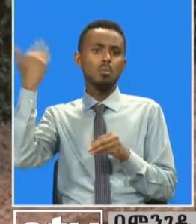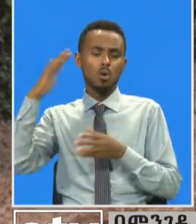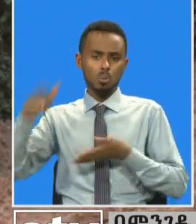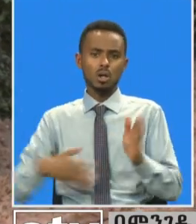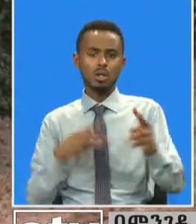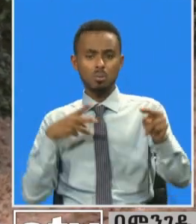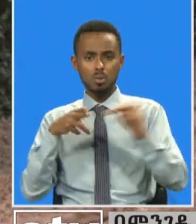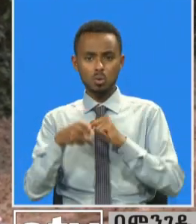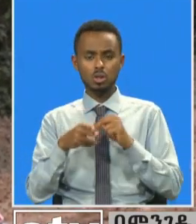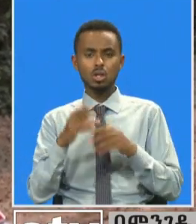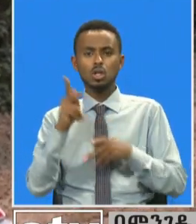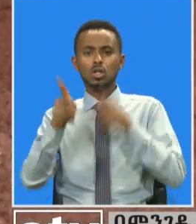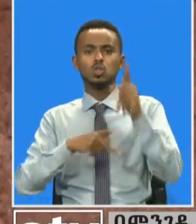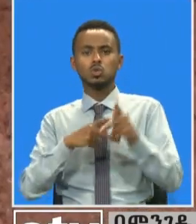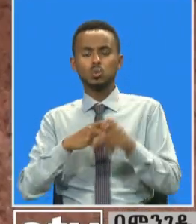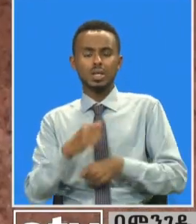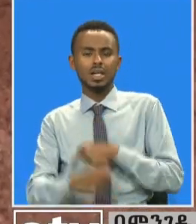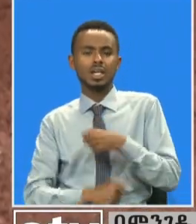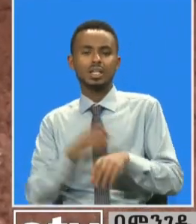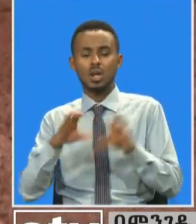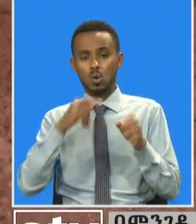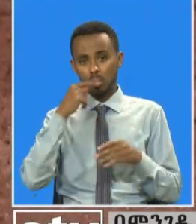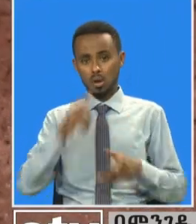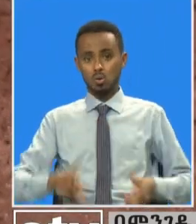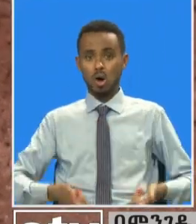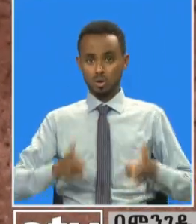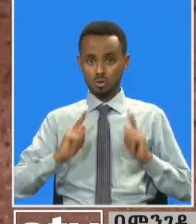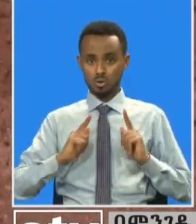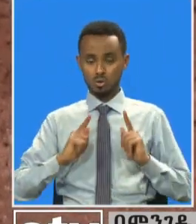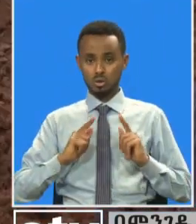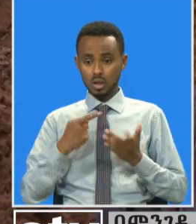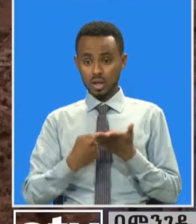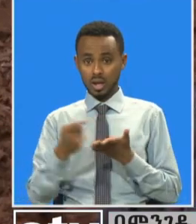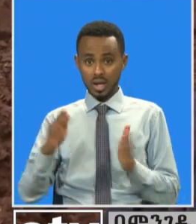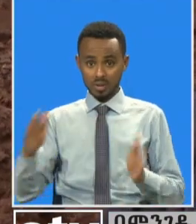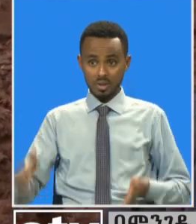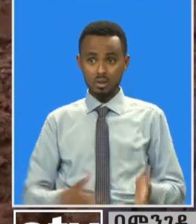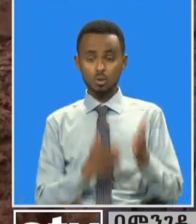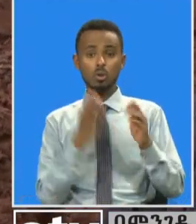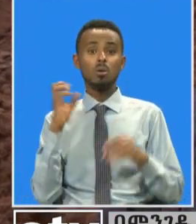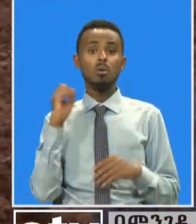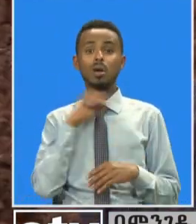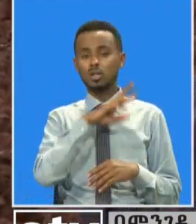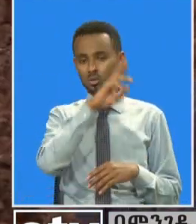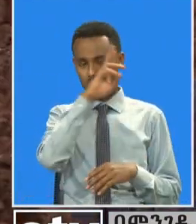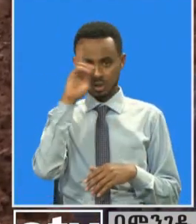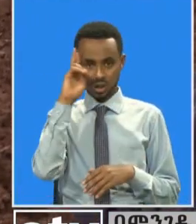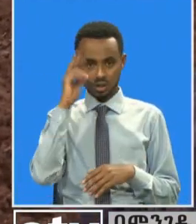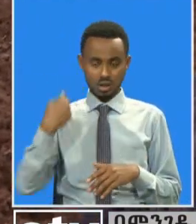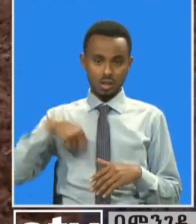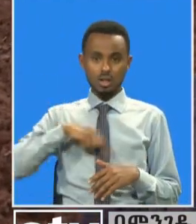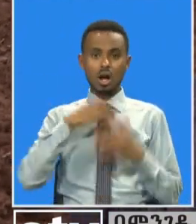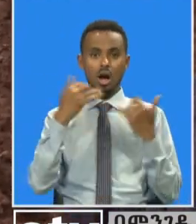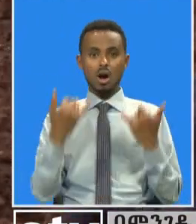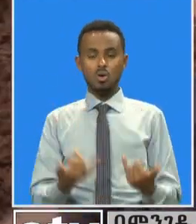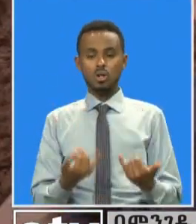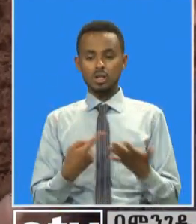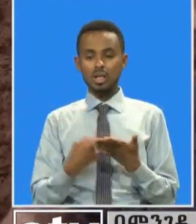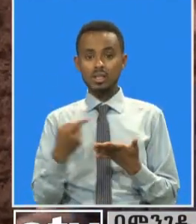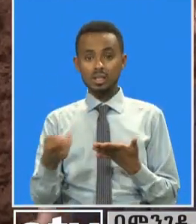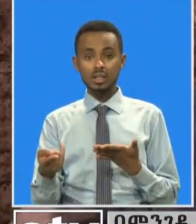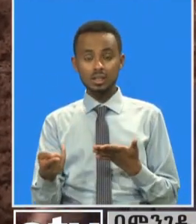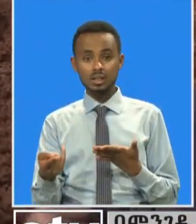መንገድ በመቁረጥ ህዝቡን ለእንግልት ዳርጓል ይላሉ ነዋሪዎቹ። ይህ መንገድ በመበላሸቱ ምክንያት እኛ አሁን